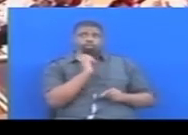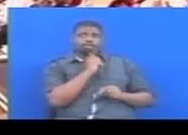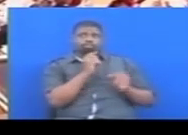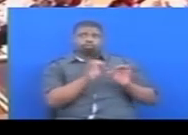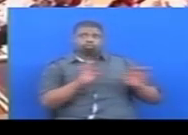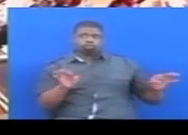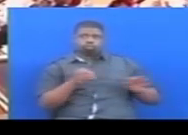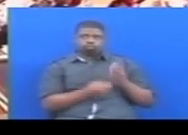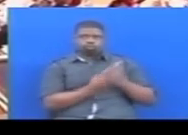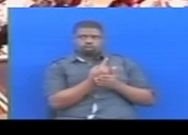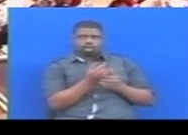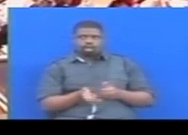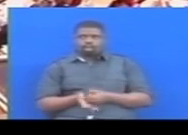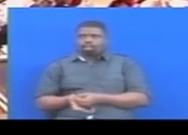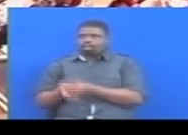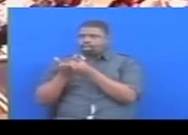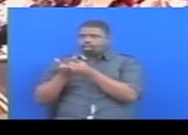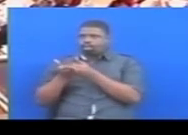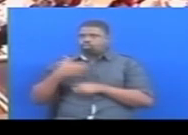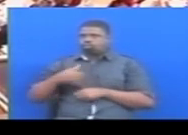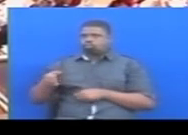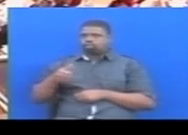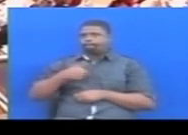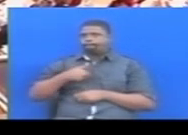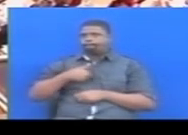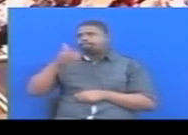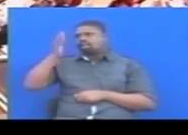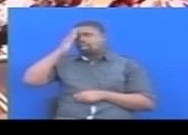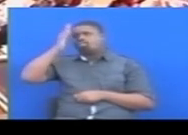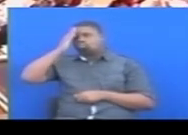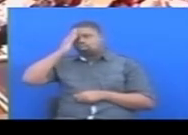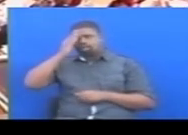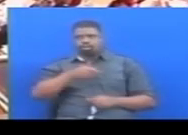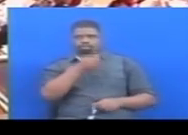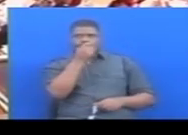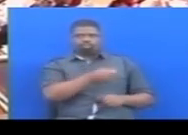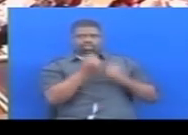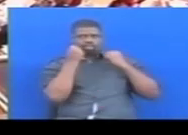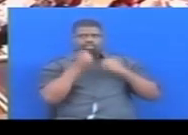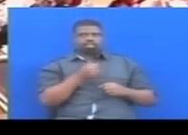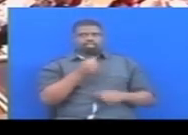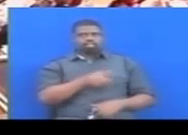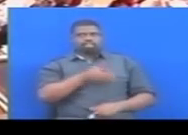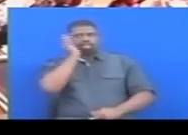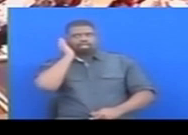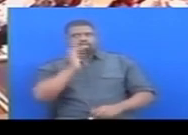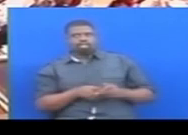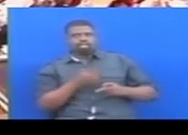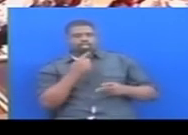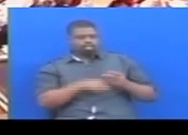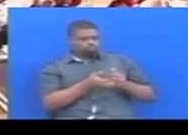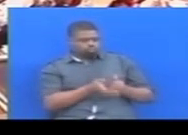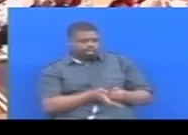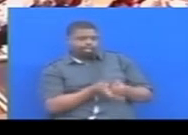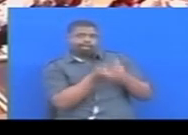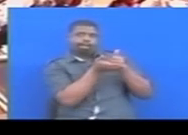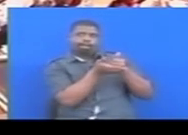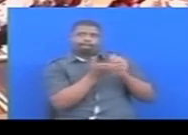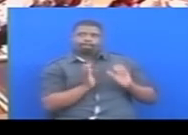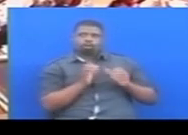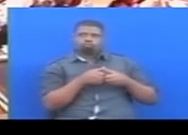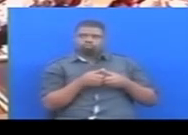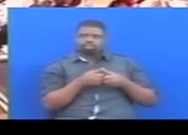Waziri, na vile vile nitambue na kupongeza jitihada za serikali katika kusaidia makundi maalum